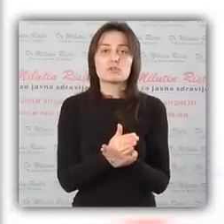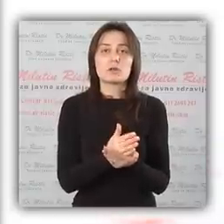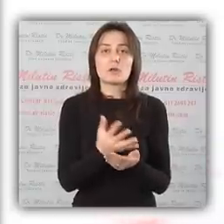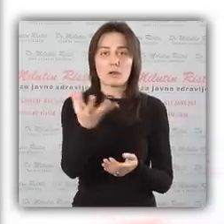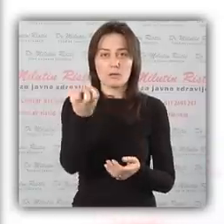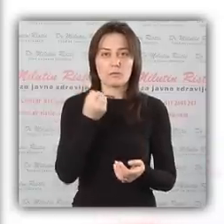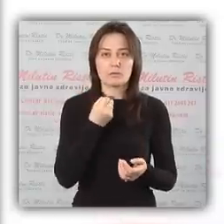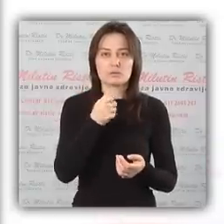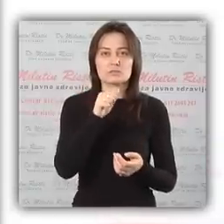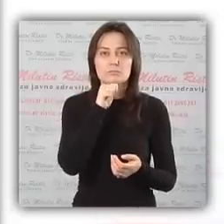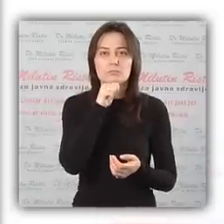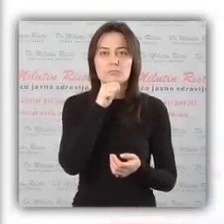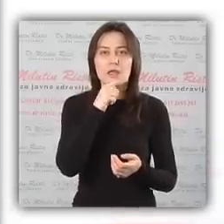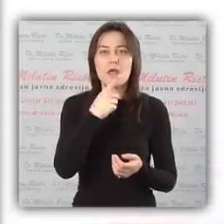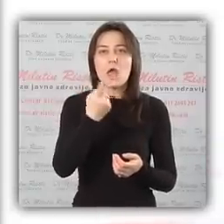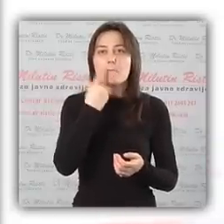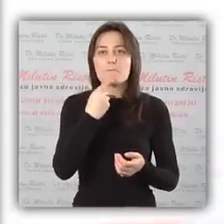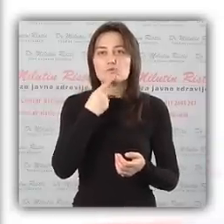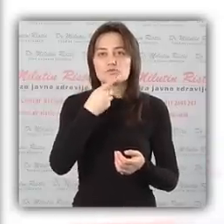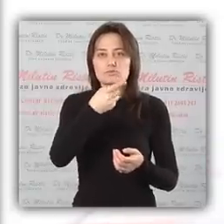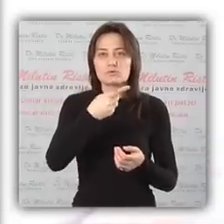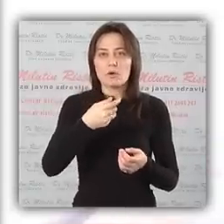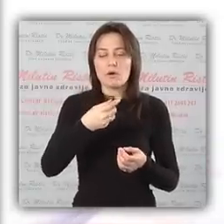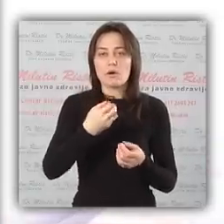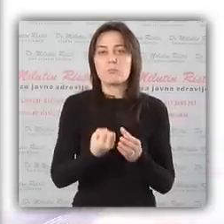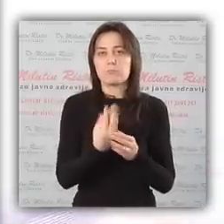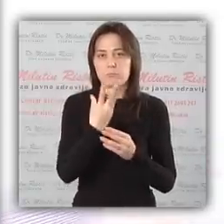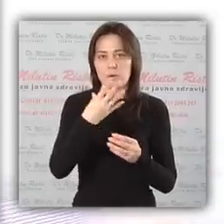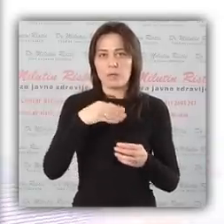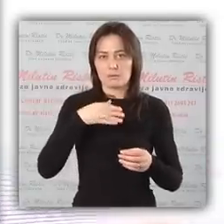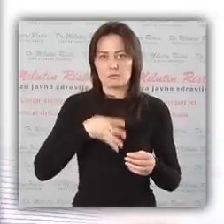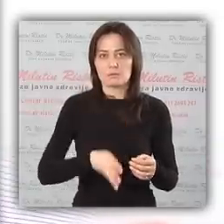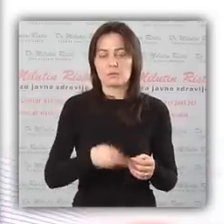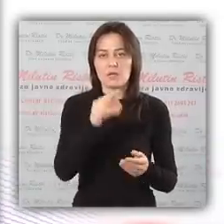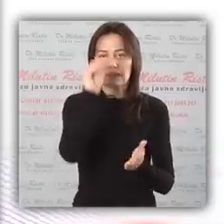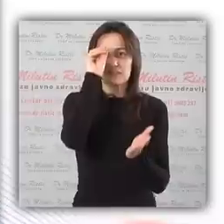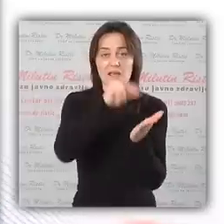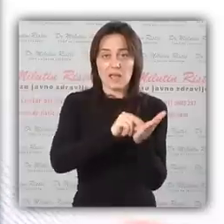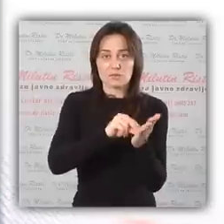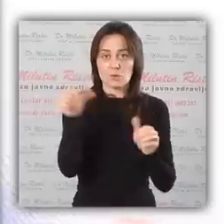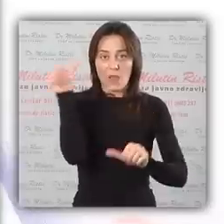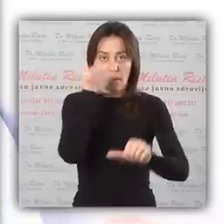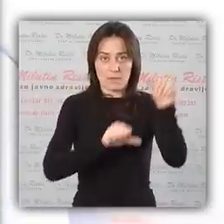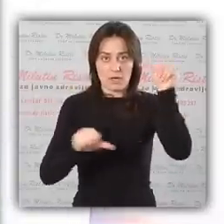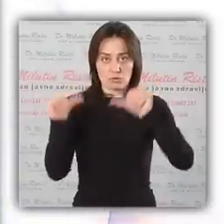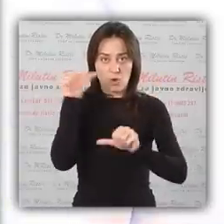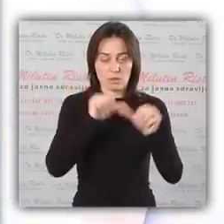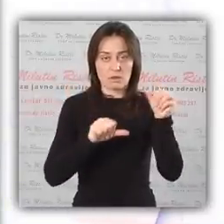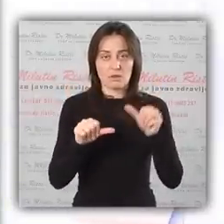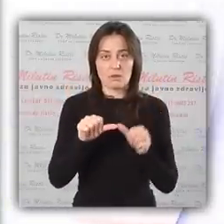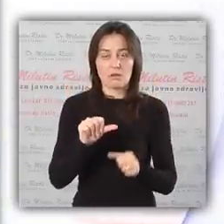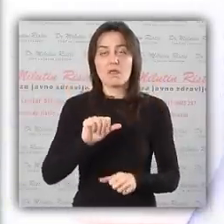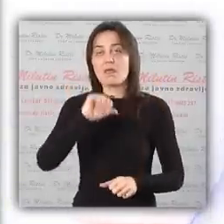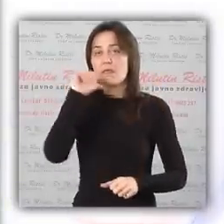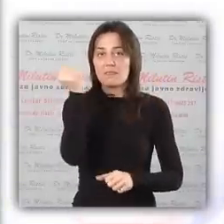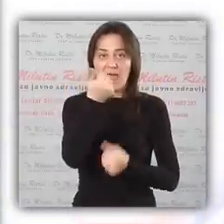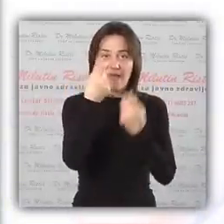se tiče uzoraka spermograma, uzorci spermograma se zakazuju u laboratoriji.